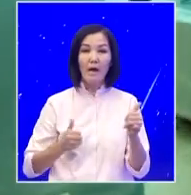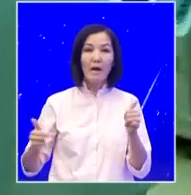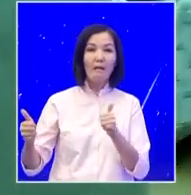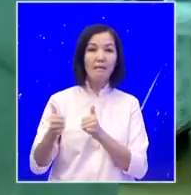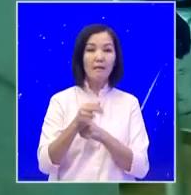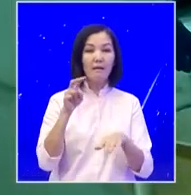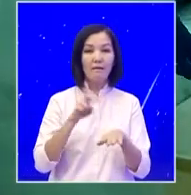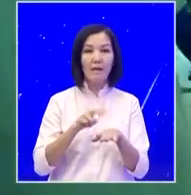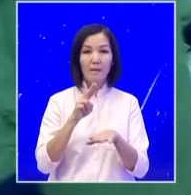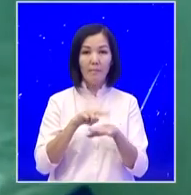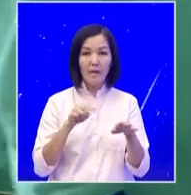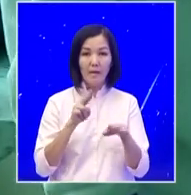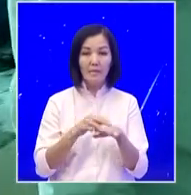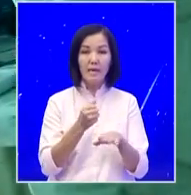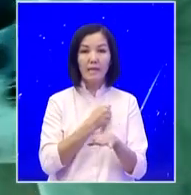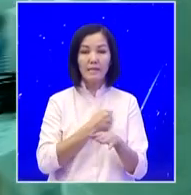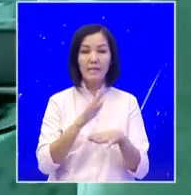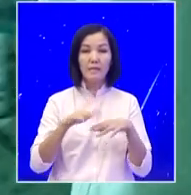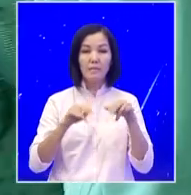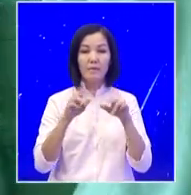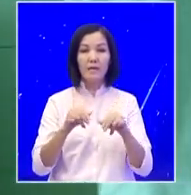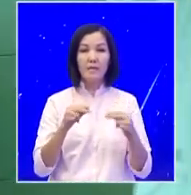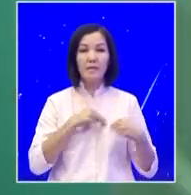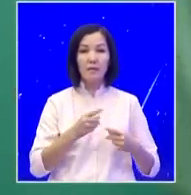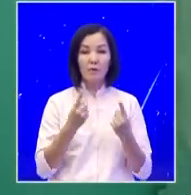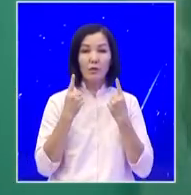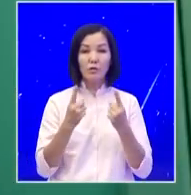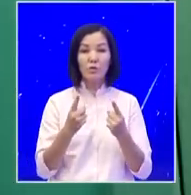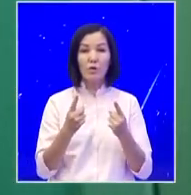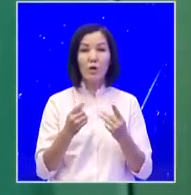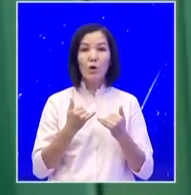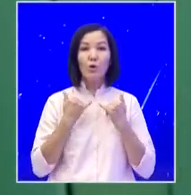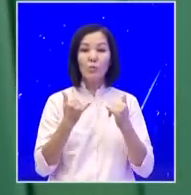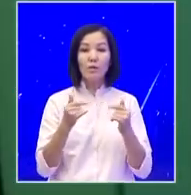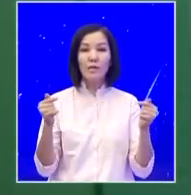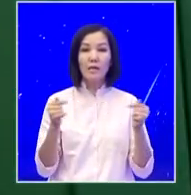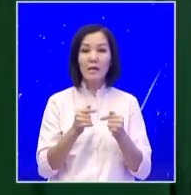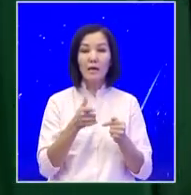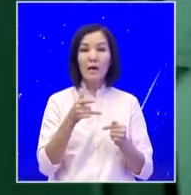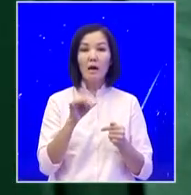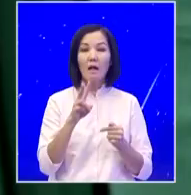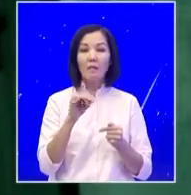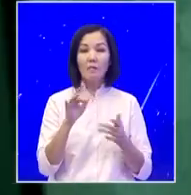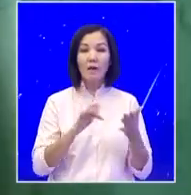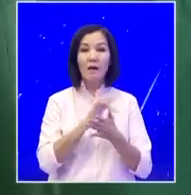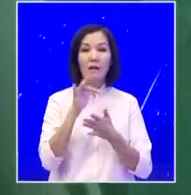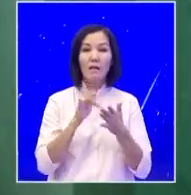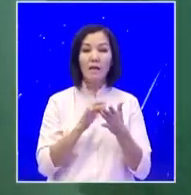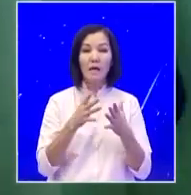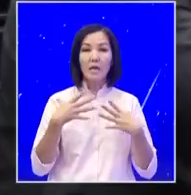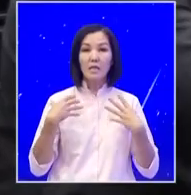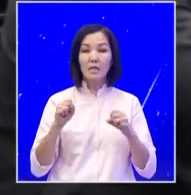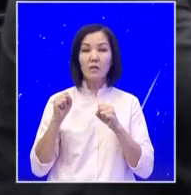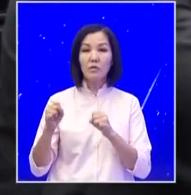дәрігерлер, құқық қорғау органдары, әскери мамандардың еңбегі зор. Олар қандай да құрметке лайық. Ғалымжан Адраимов қаладағы денсаулық сақтау